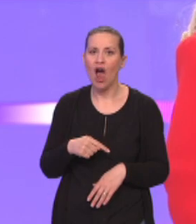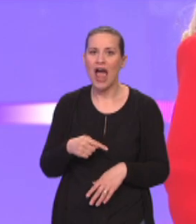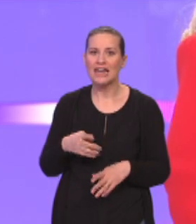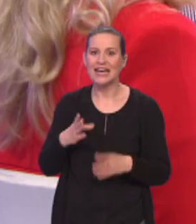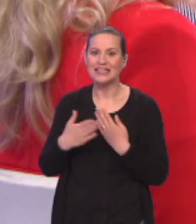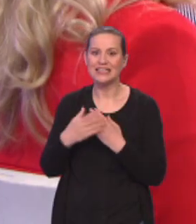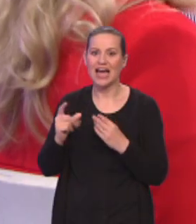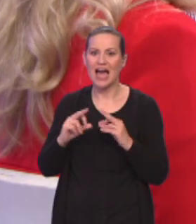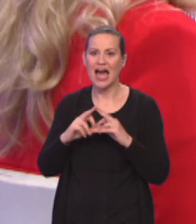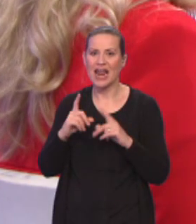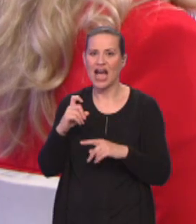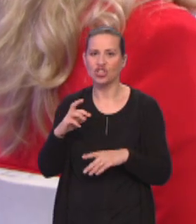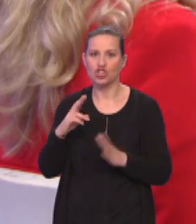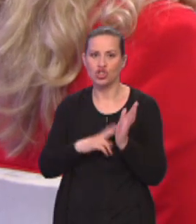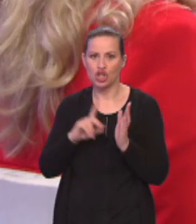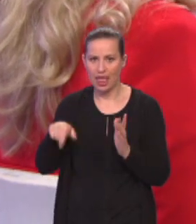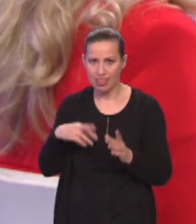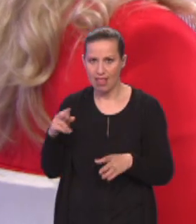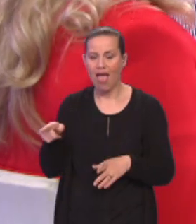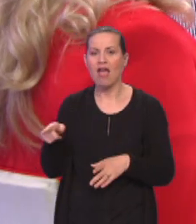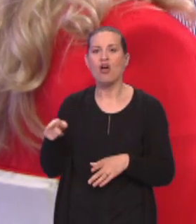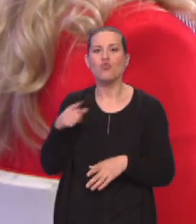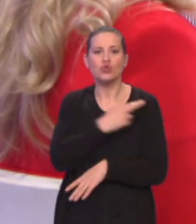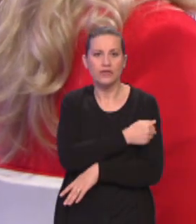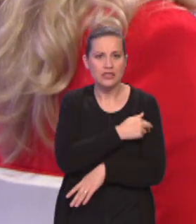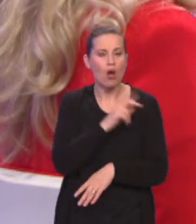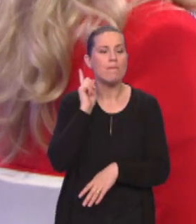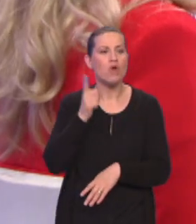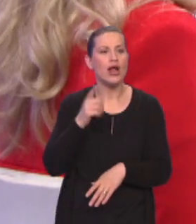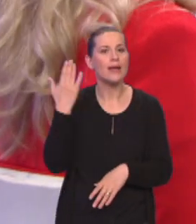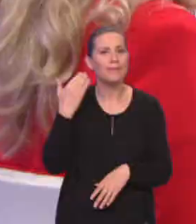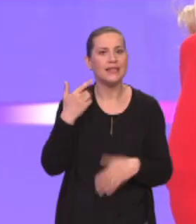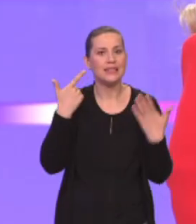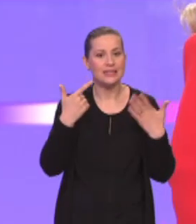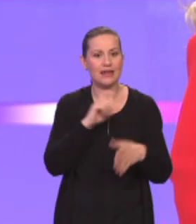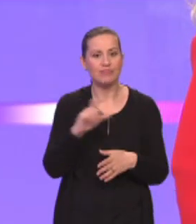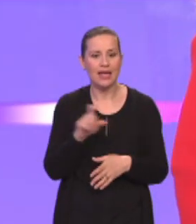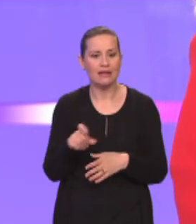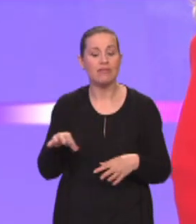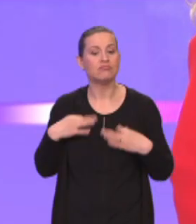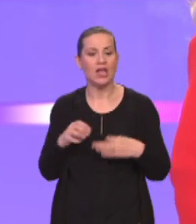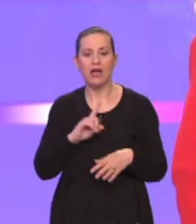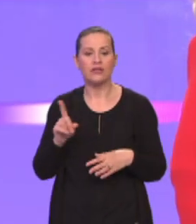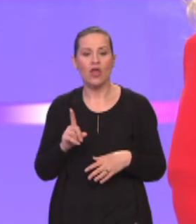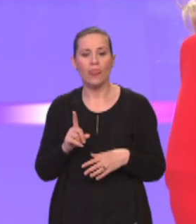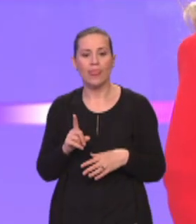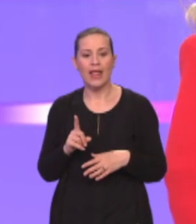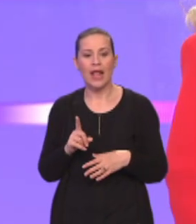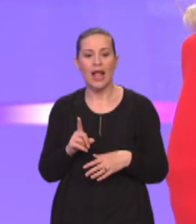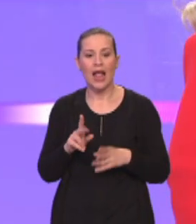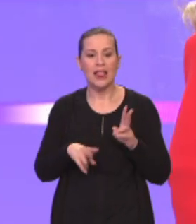iz Hrvatske. Oni su 7 tjedana morali biti u Švicarskoj i zdravstveno mi je preuzimalo, recimo, troškove putovanja,